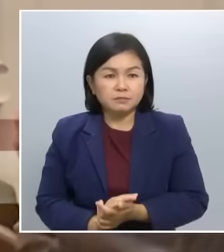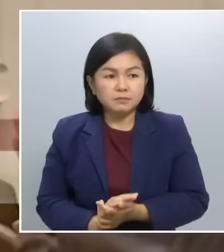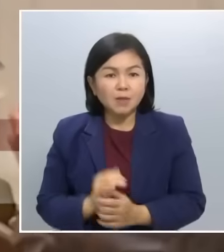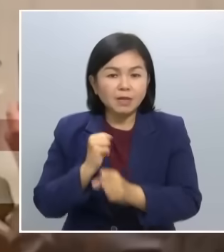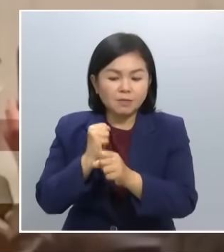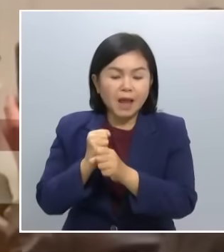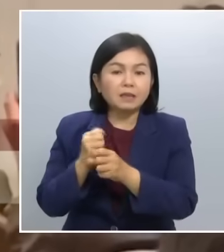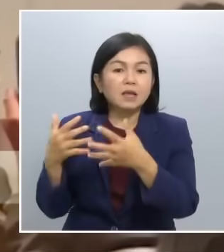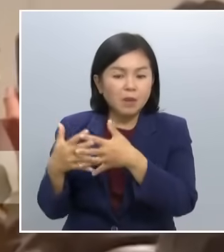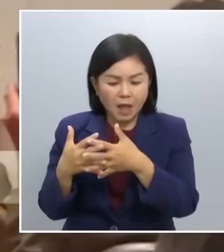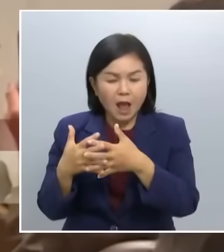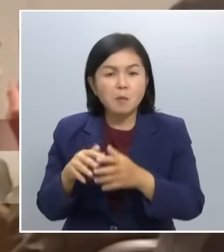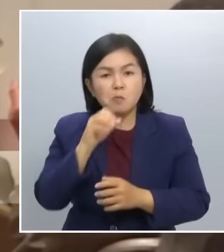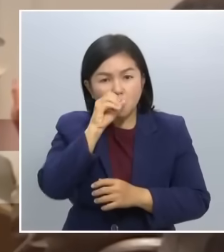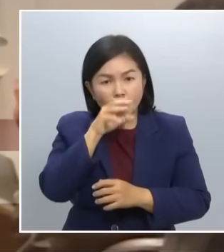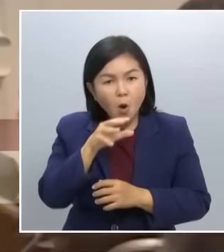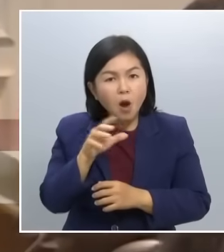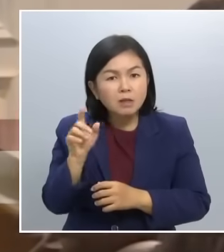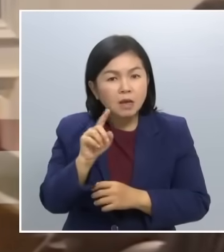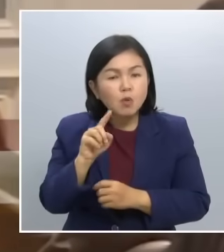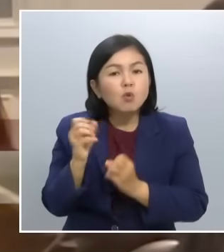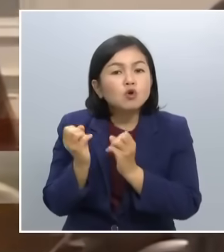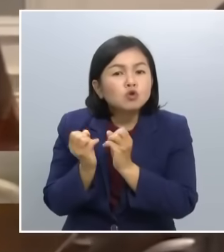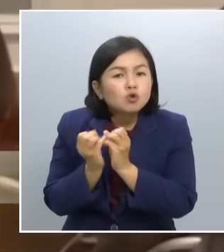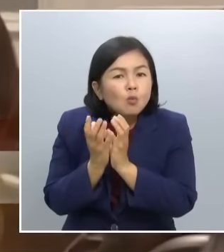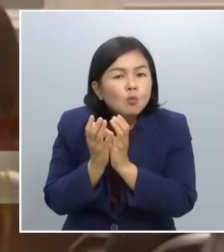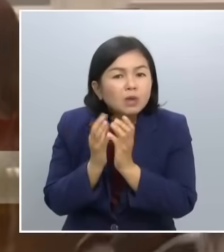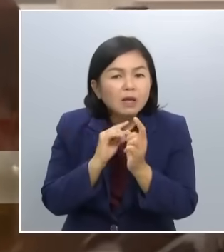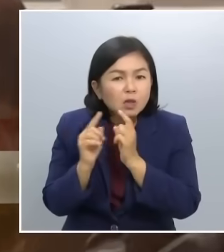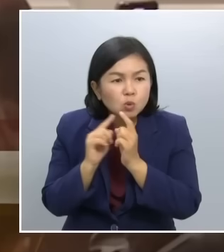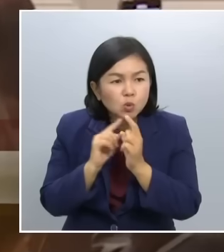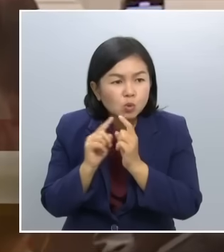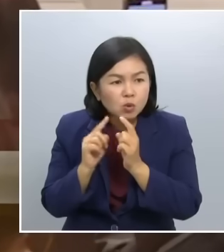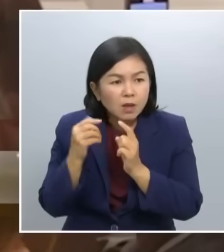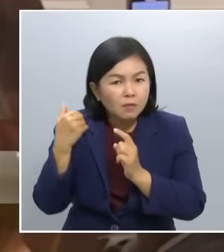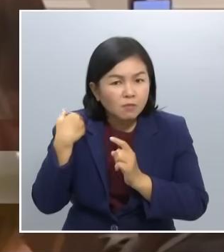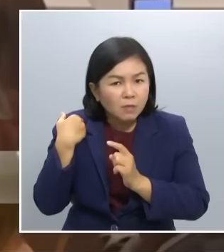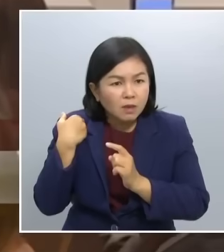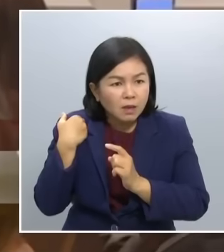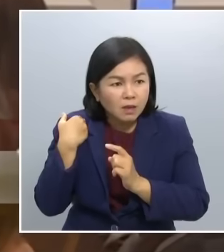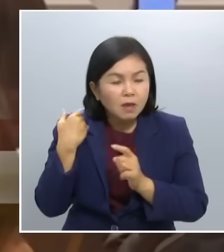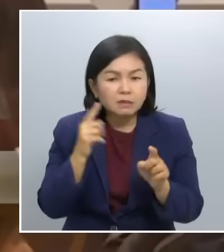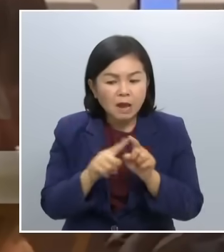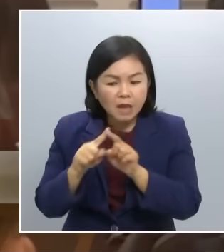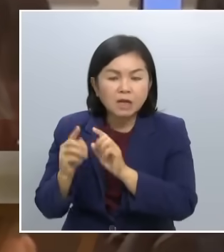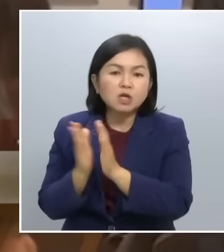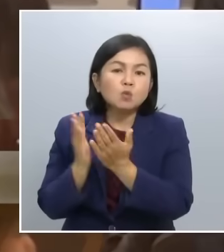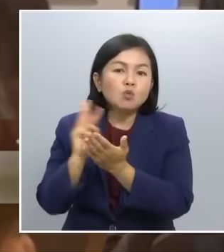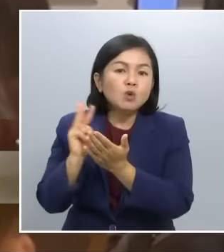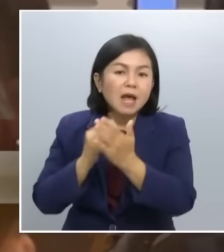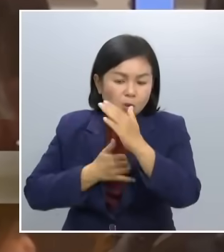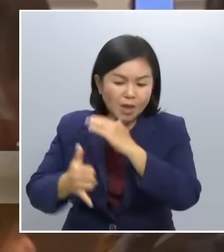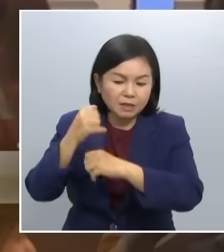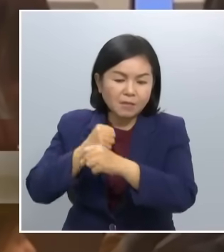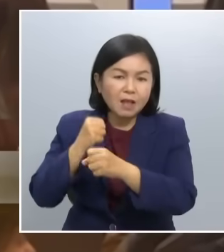เป็นเรื่องละเอียดอ่อนเรื่องของมีการเรื่องของเรื่องของเปลี่ยนแปลงสเตตัสของวีซ่าเนี่ยเป็นเรื่องสำคัญมาก